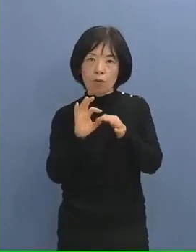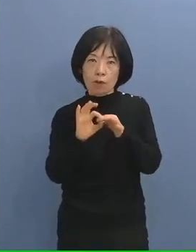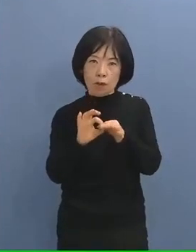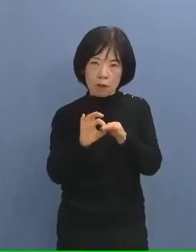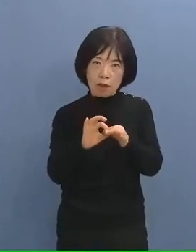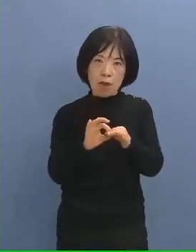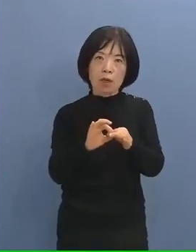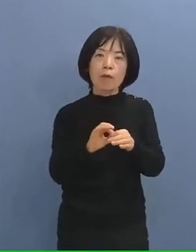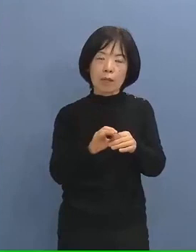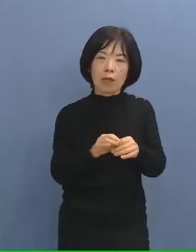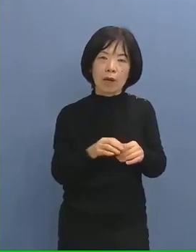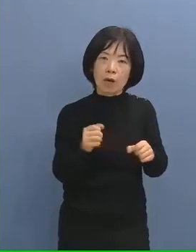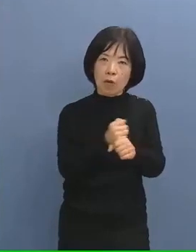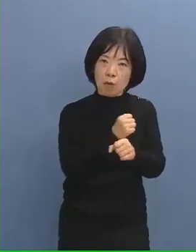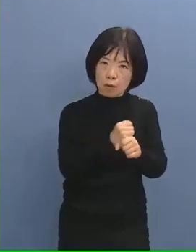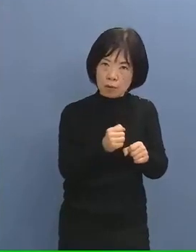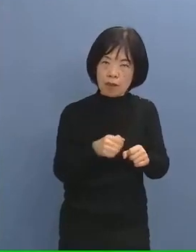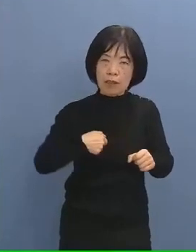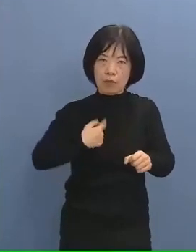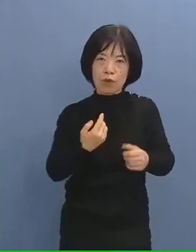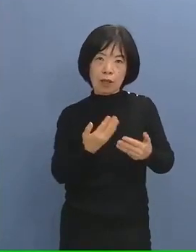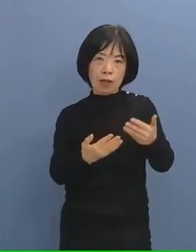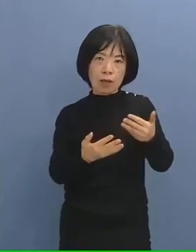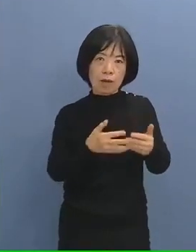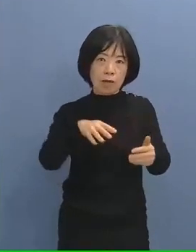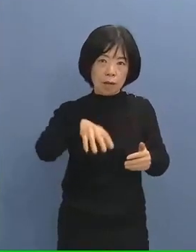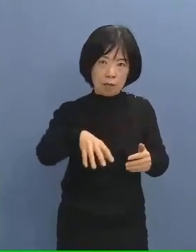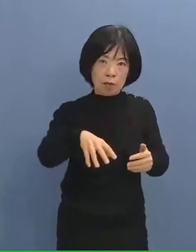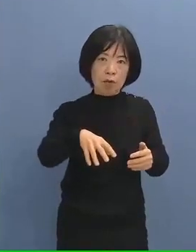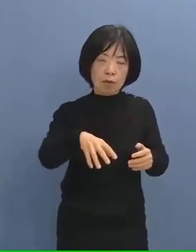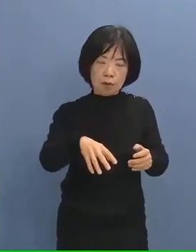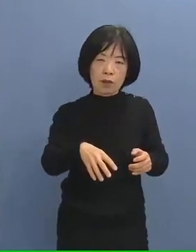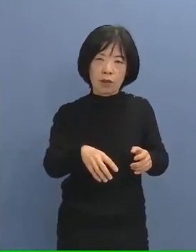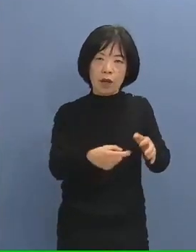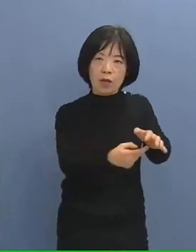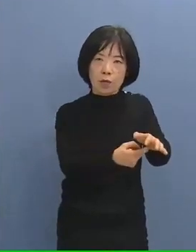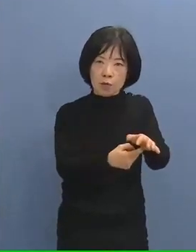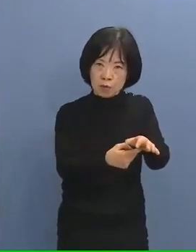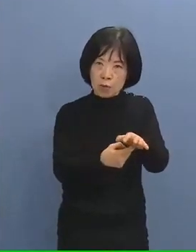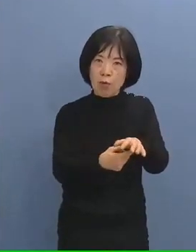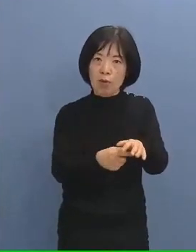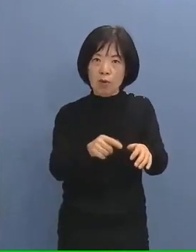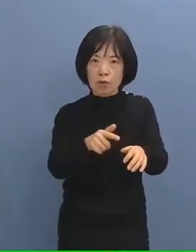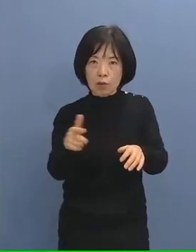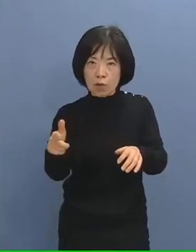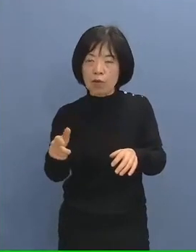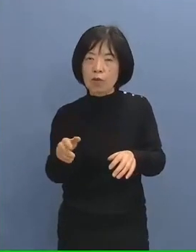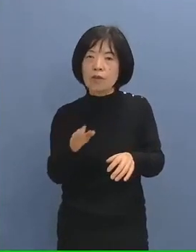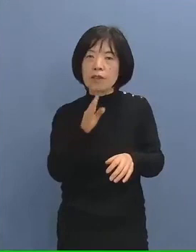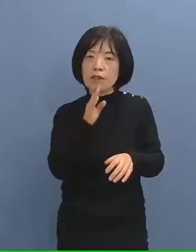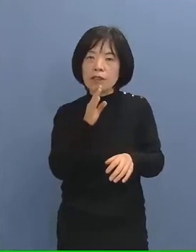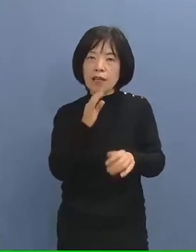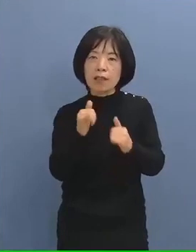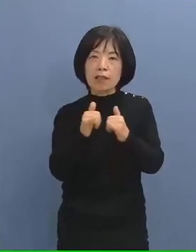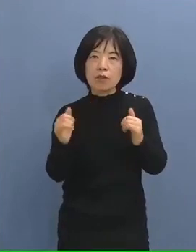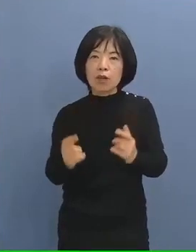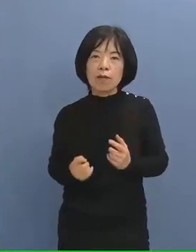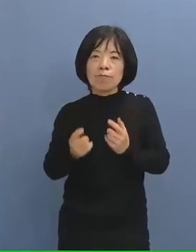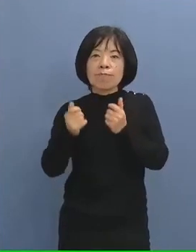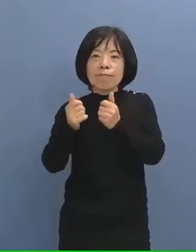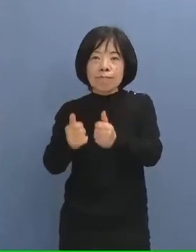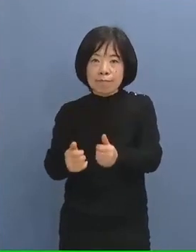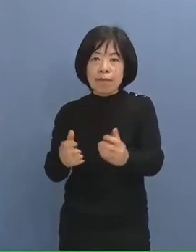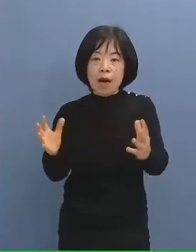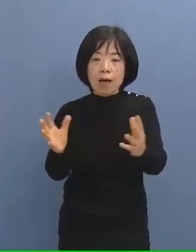かオープンファームということで、農場であったりとか地場産業の現場がこう受け入れたときにプレゼンテーションしや